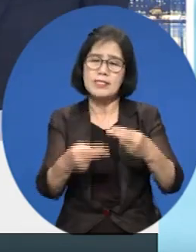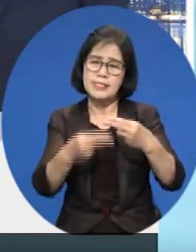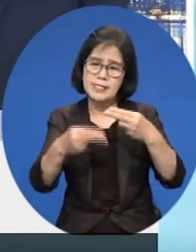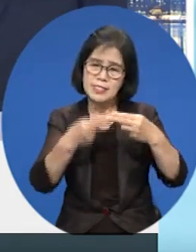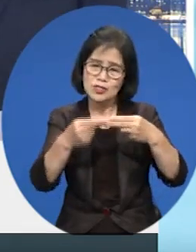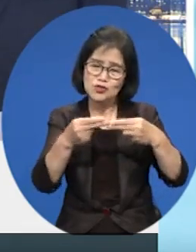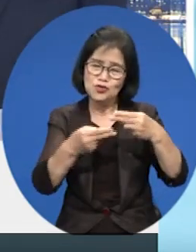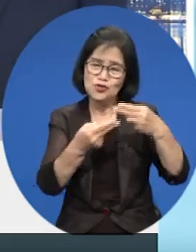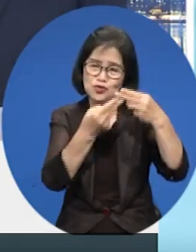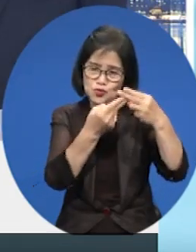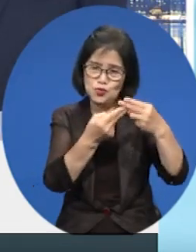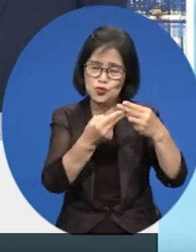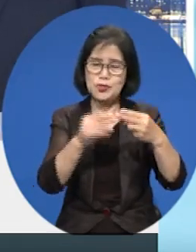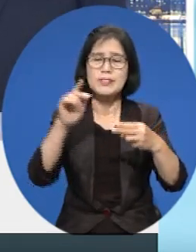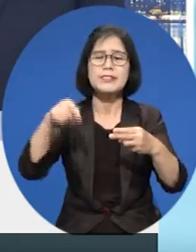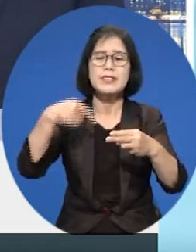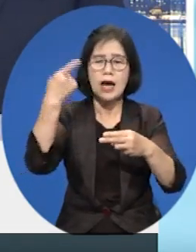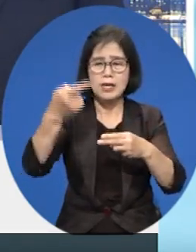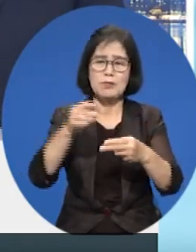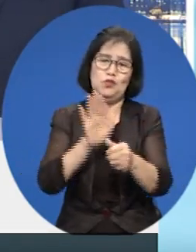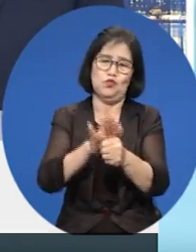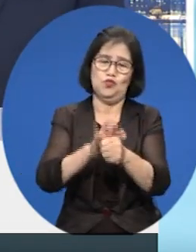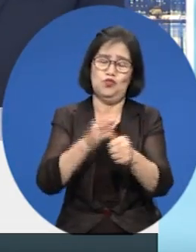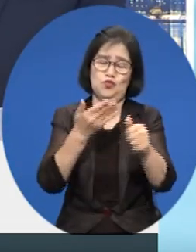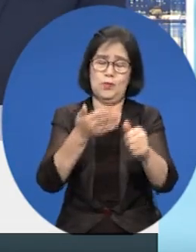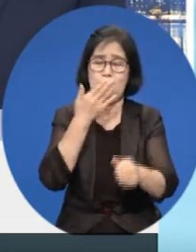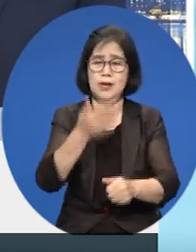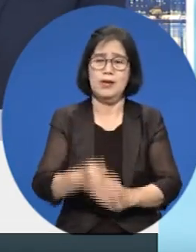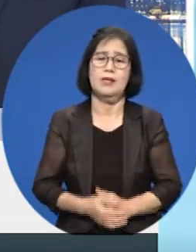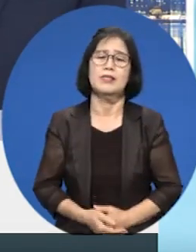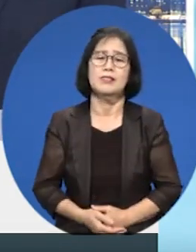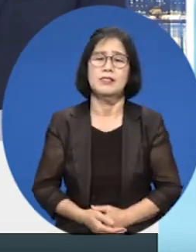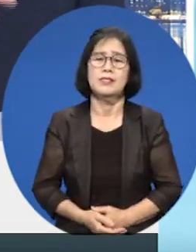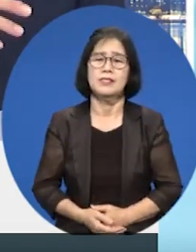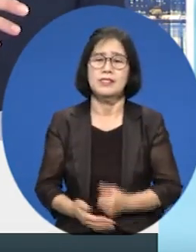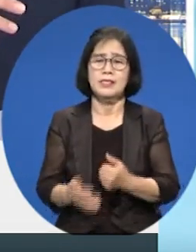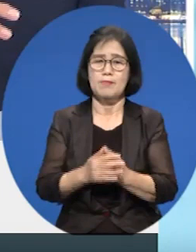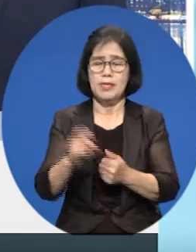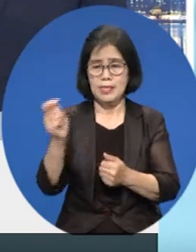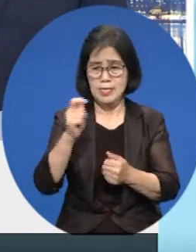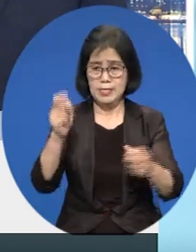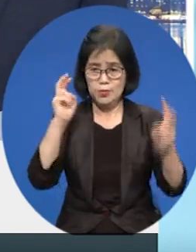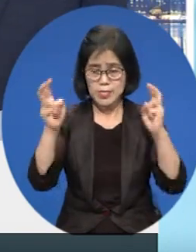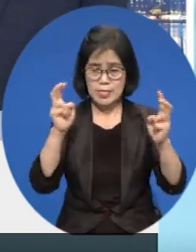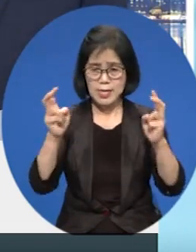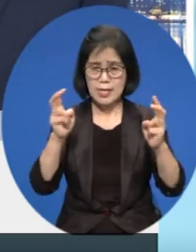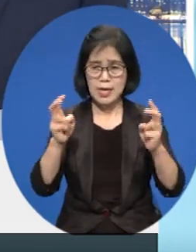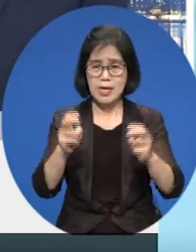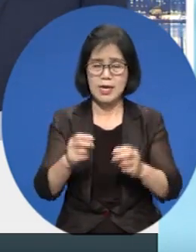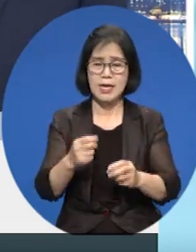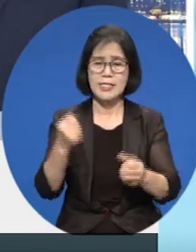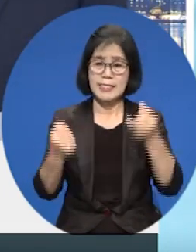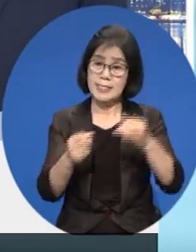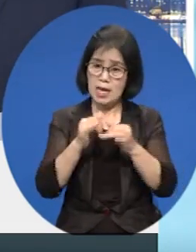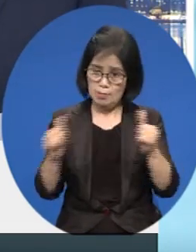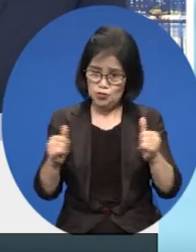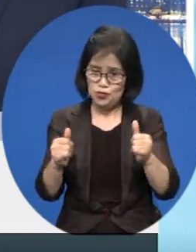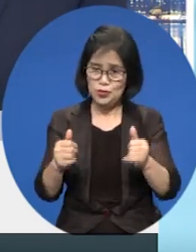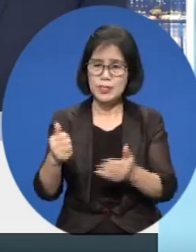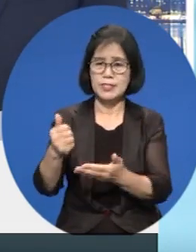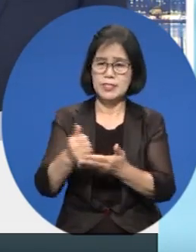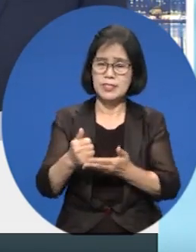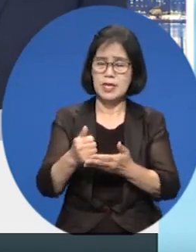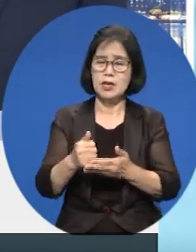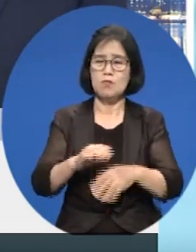되서 다음번 이용할 때 더 그만큼 도움을 들게 되니까 아무래도 택시업계 나 또 d4 분이나 승객의 다